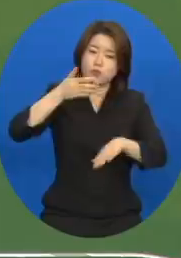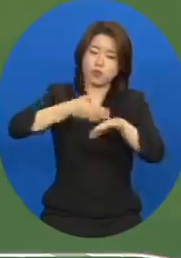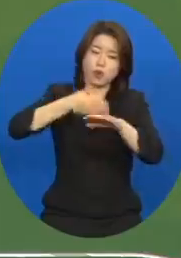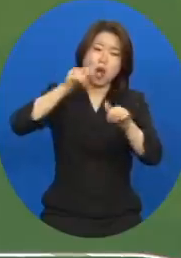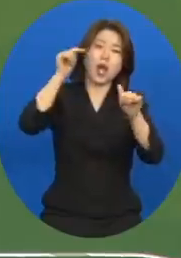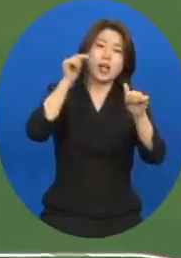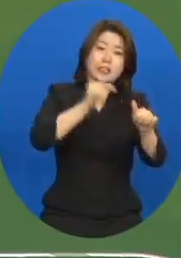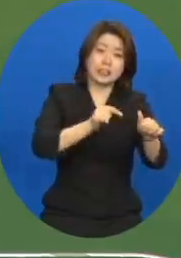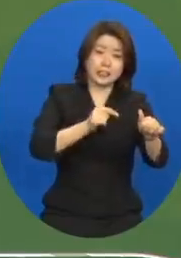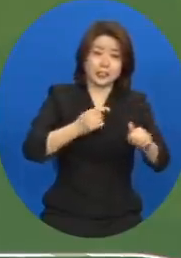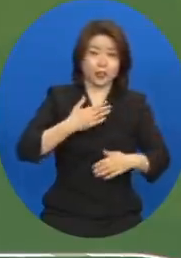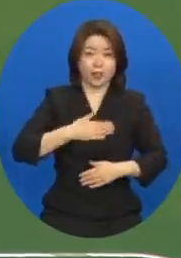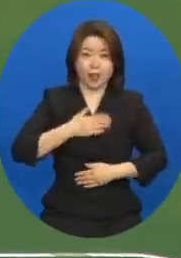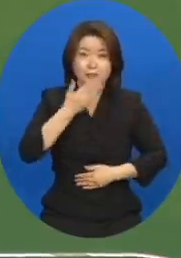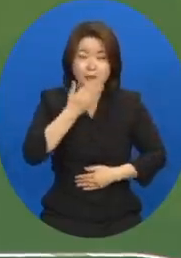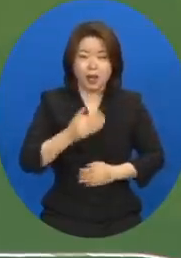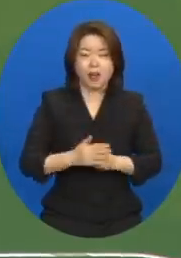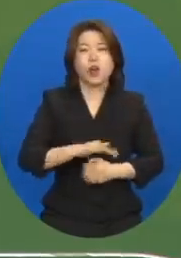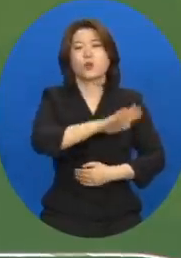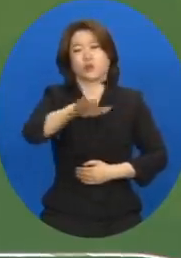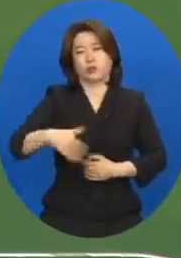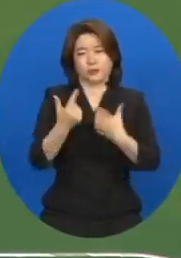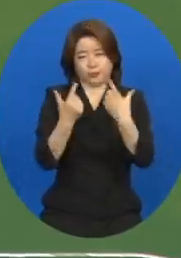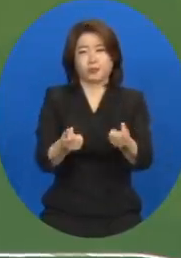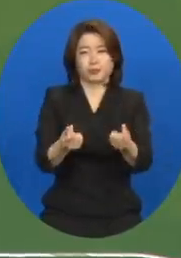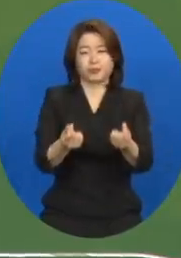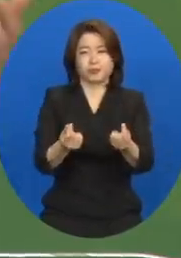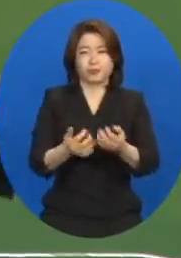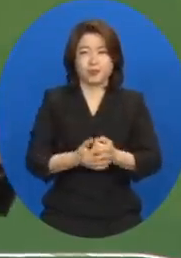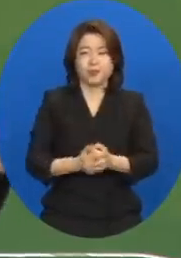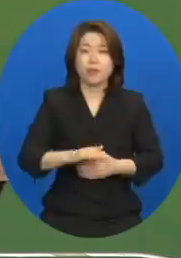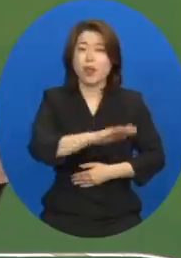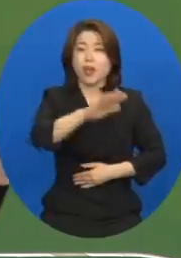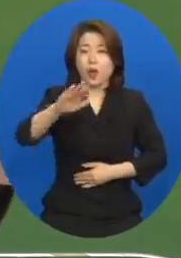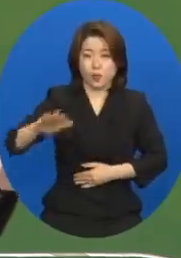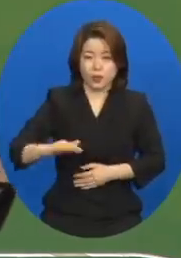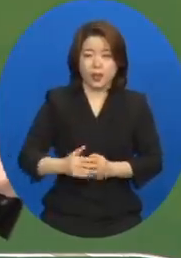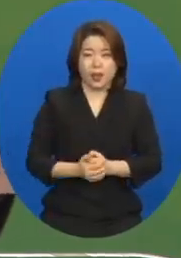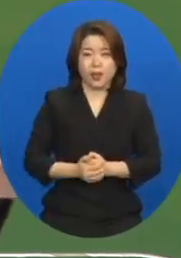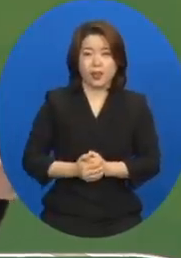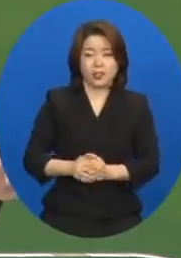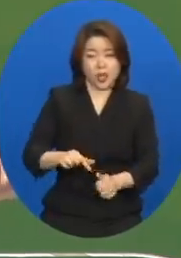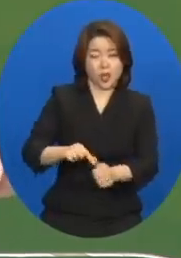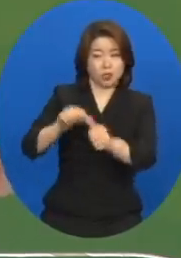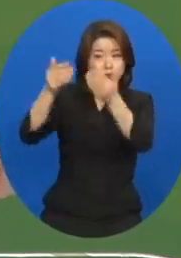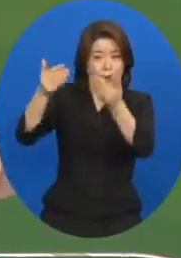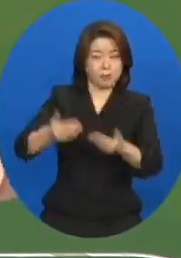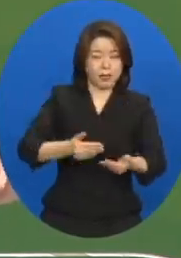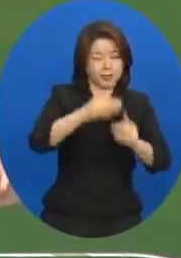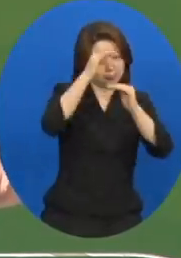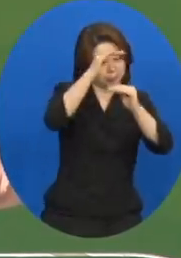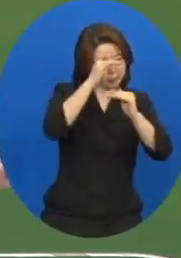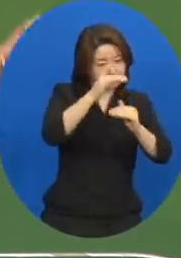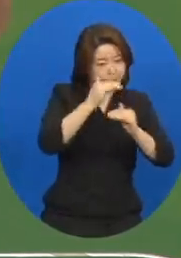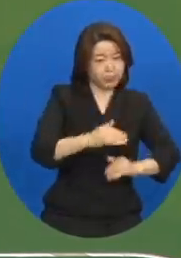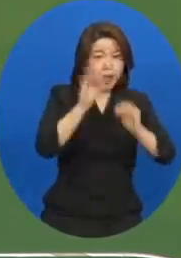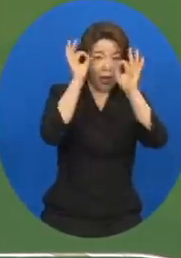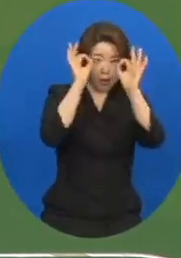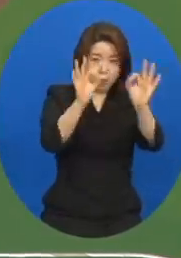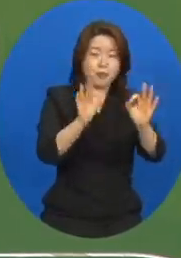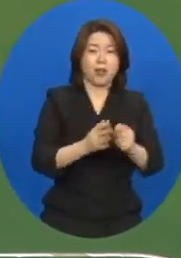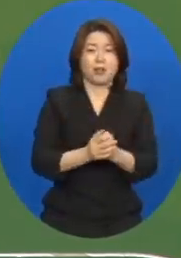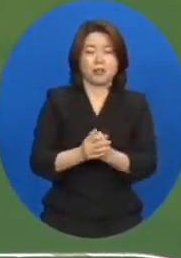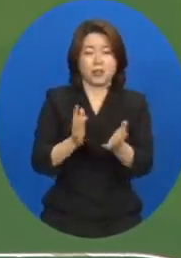있죠. 우리도 똑같습니다. 우리가 구원을 받은 과정을 보면